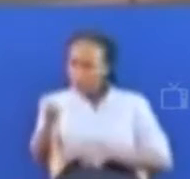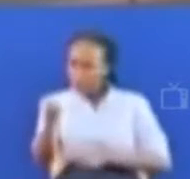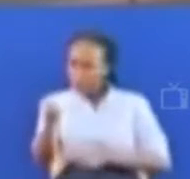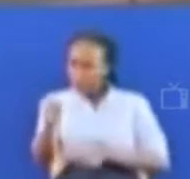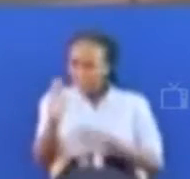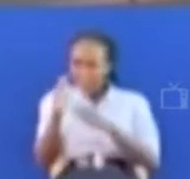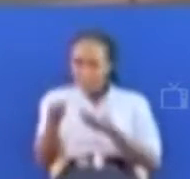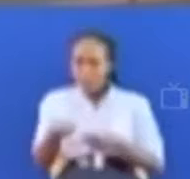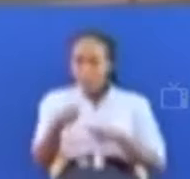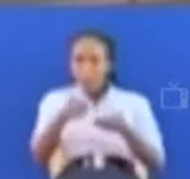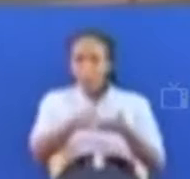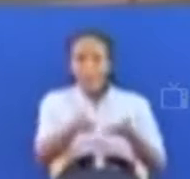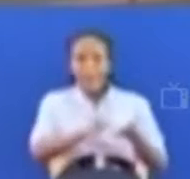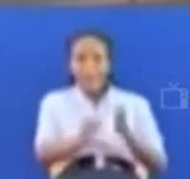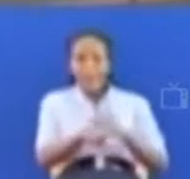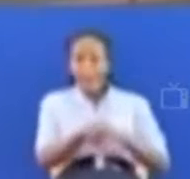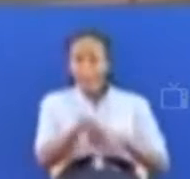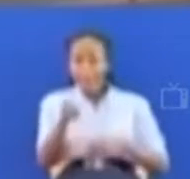kuiteje.